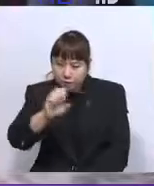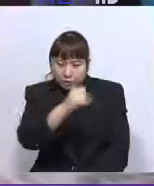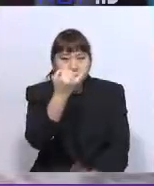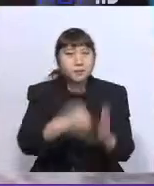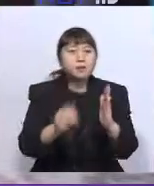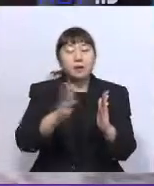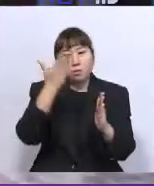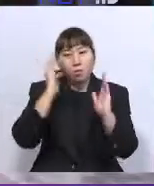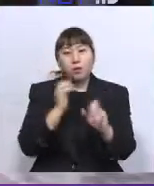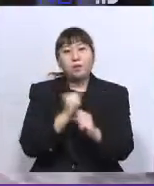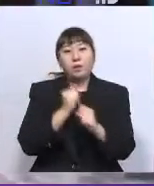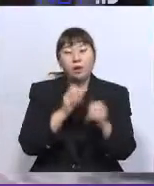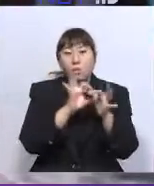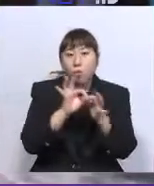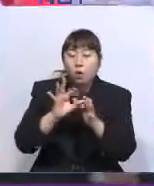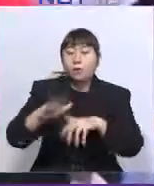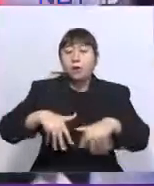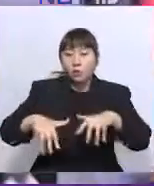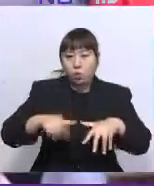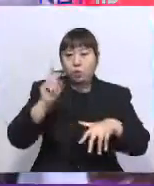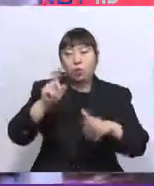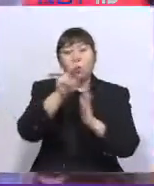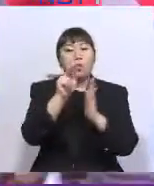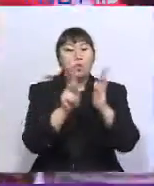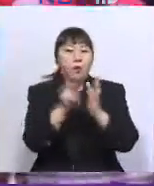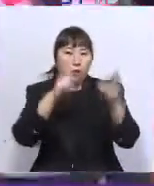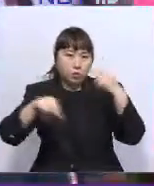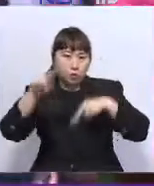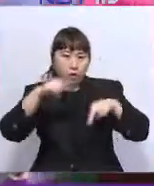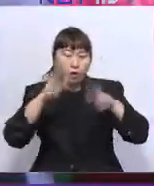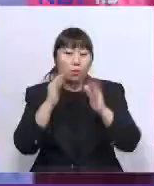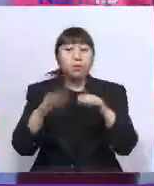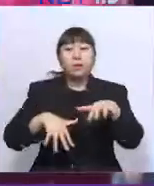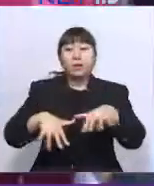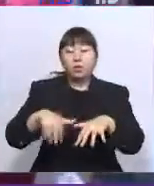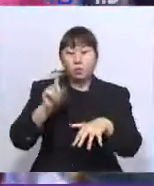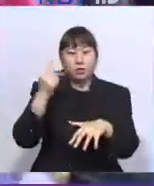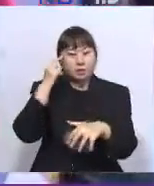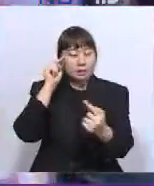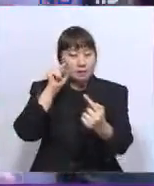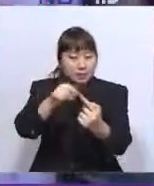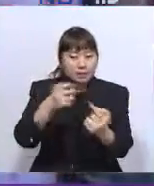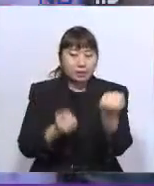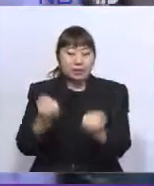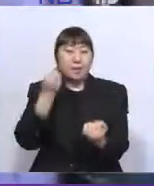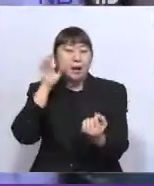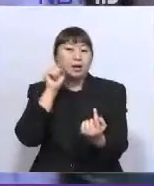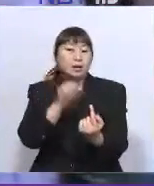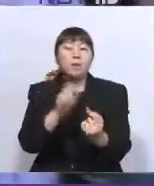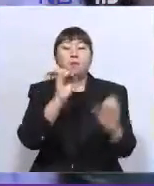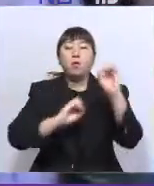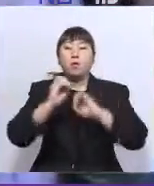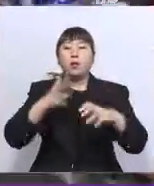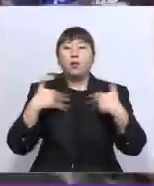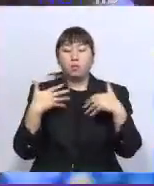ที่มีความห่วงใยประชาชนต้องทำหน้าที่รักษากฎหมายส่วนประชาชนก็ต้องการไปถึงที่หมายอย่างปลอดภัยและมีความสุขในช่วง